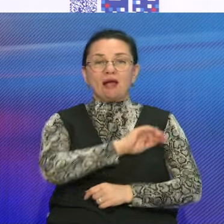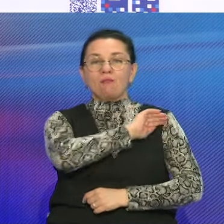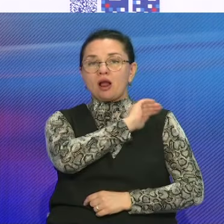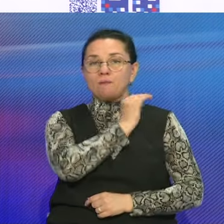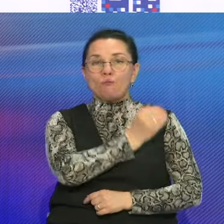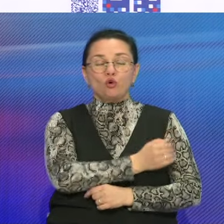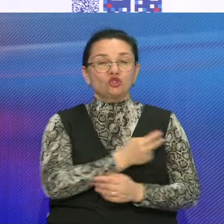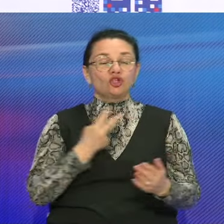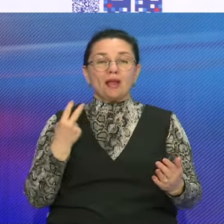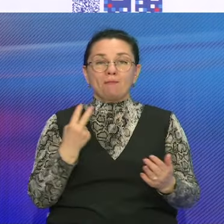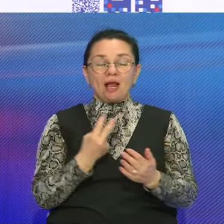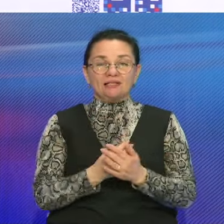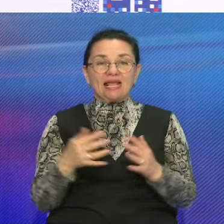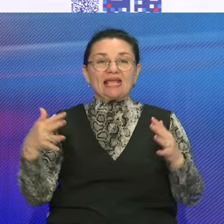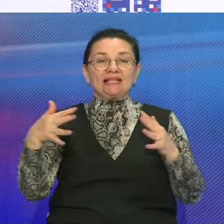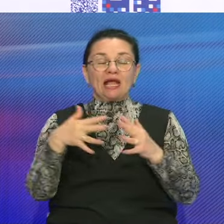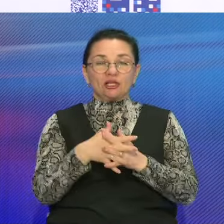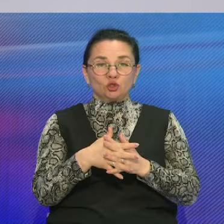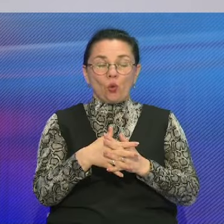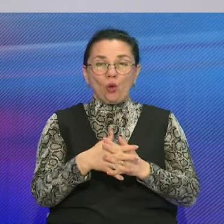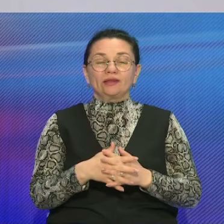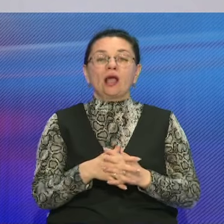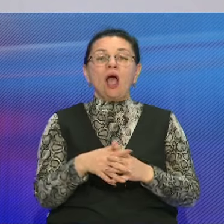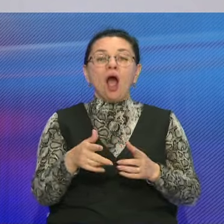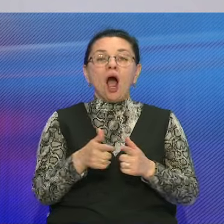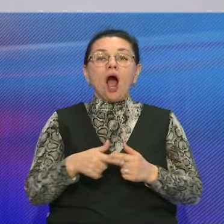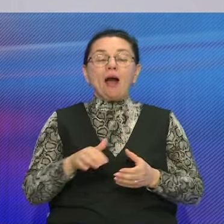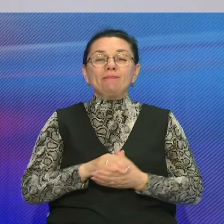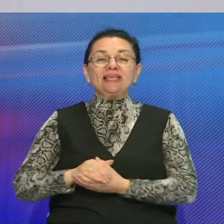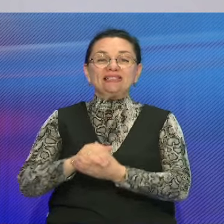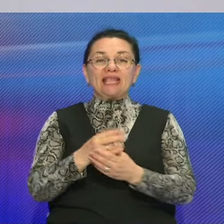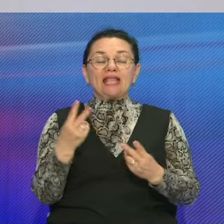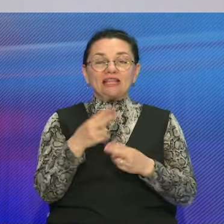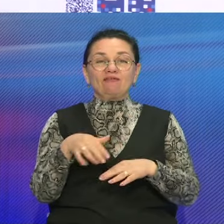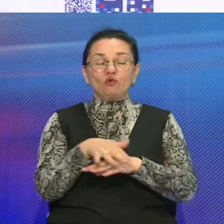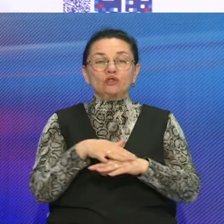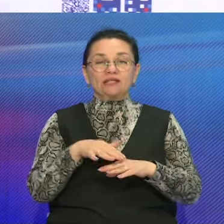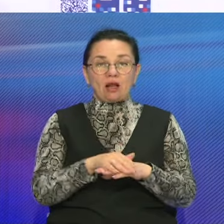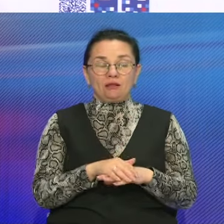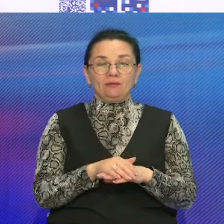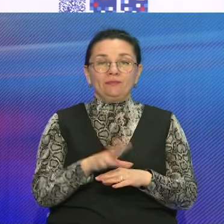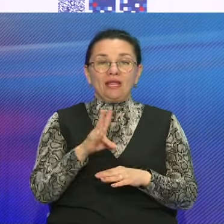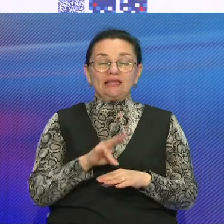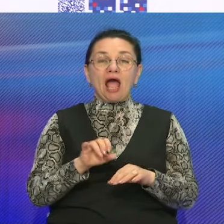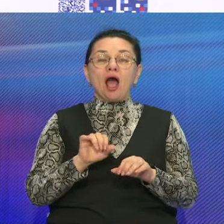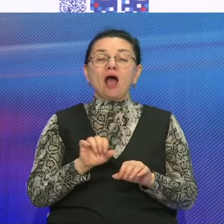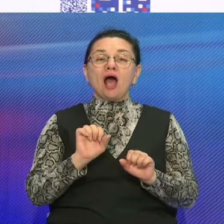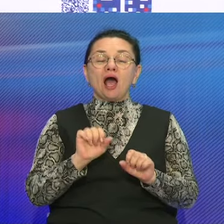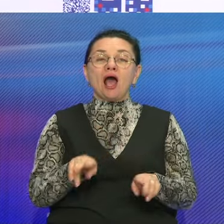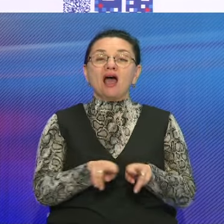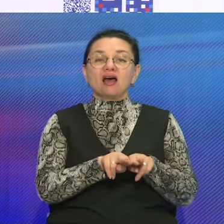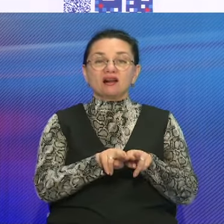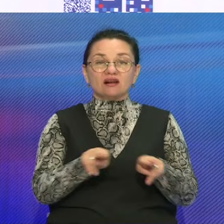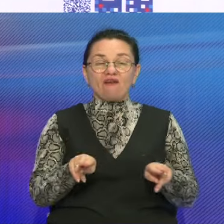показательных интеграционных объединений двух стран. Союзное государство, основанное на равноправии, на суверенитете,